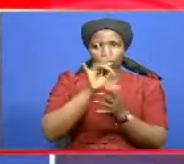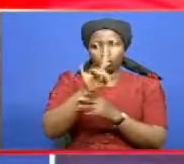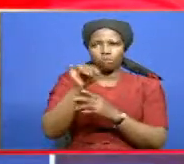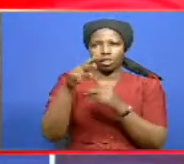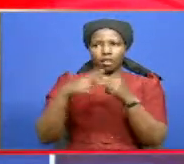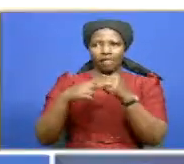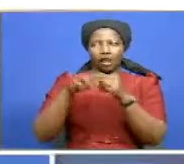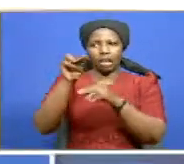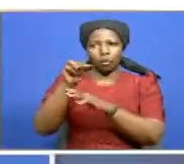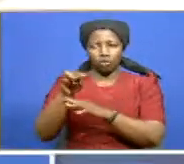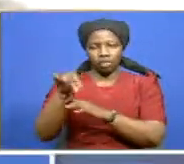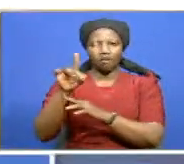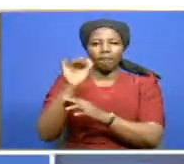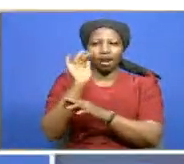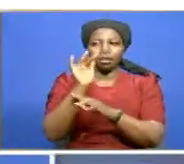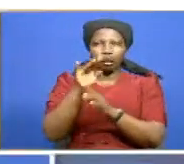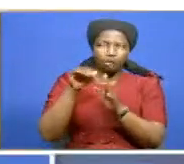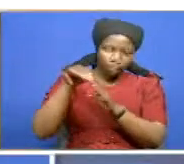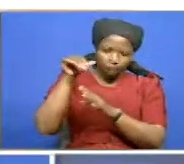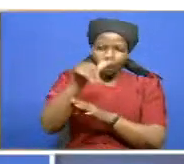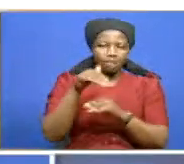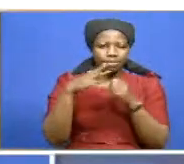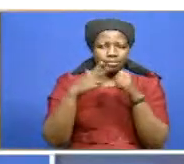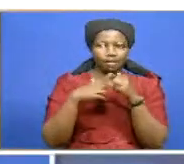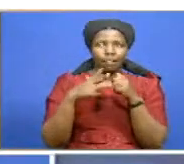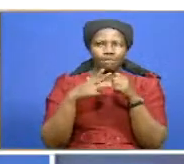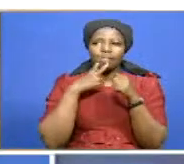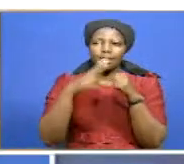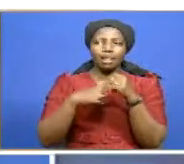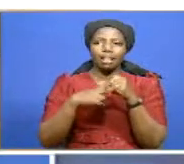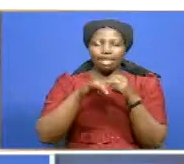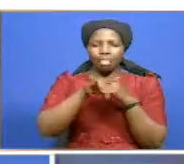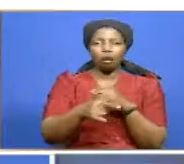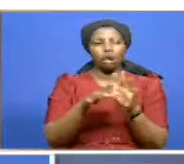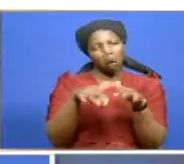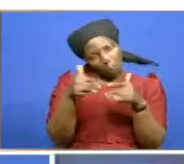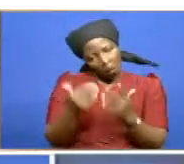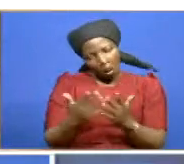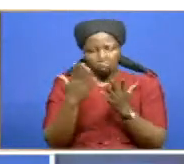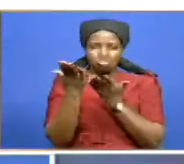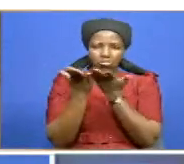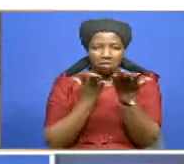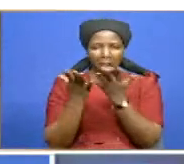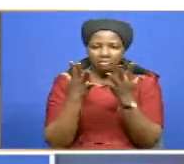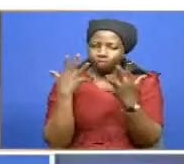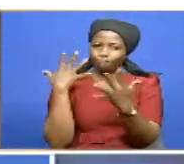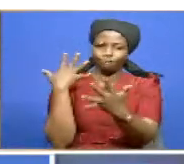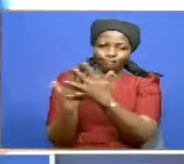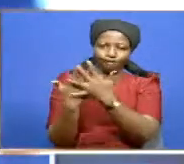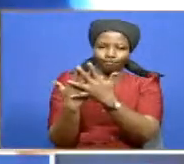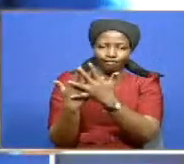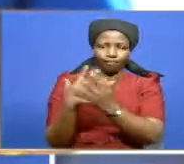wadi ameagizwa kulipa faini ya shilingi 700,000 la sivyo atumikie kifungo gerezani.